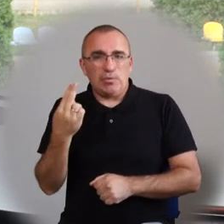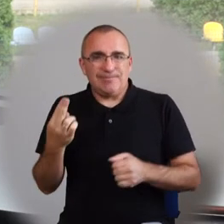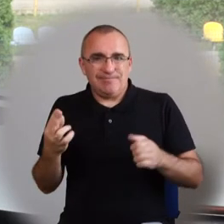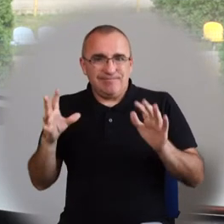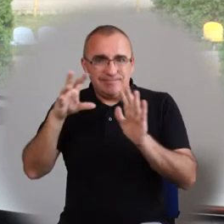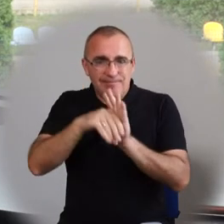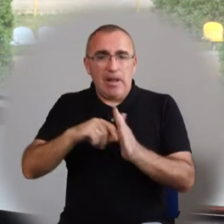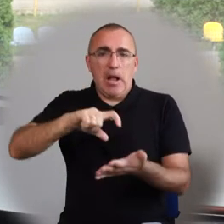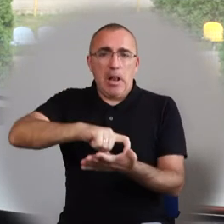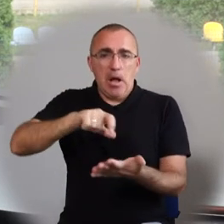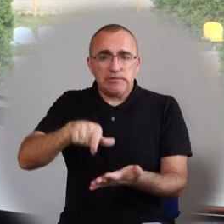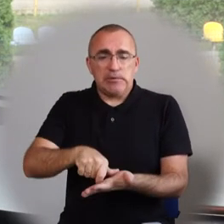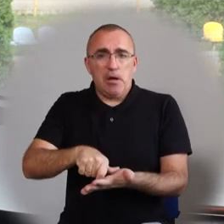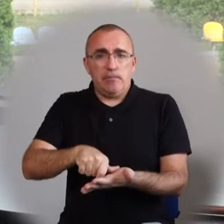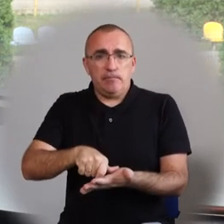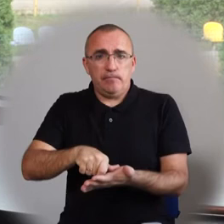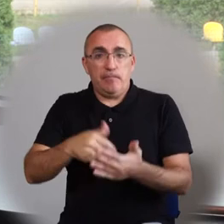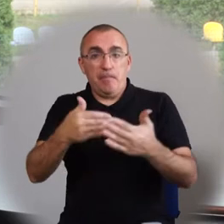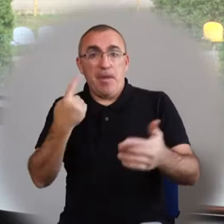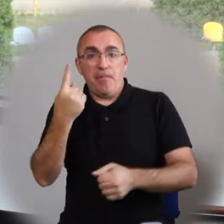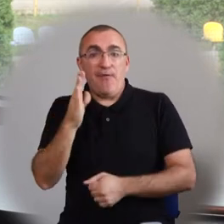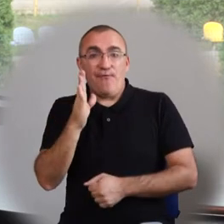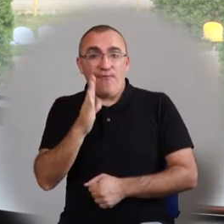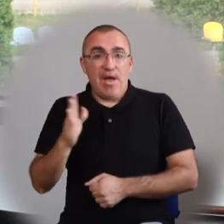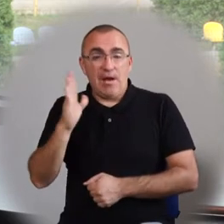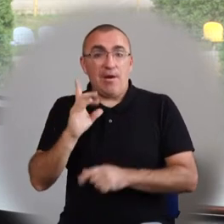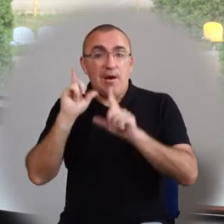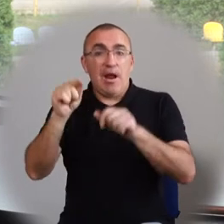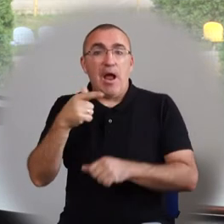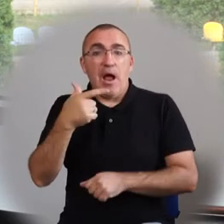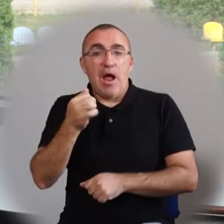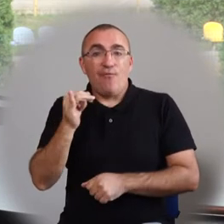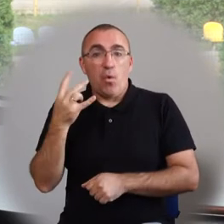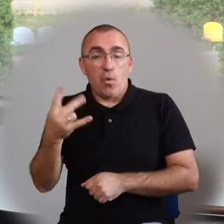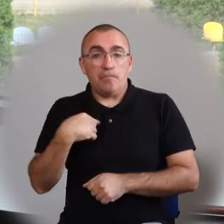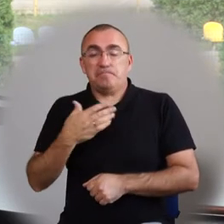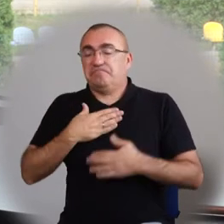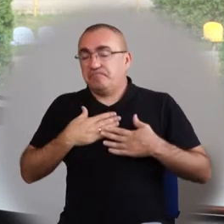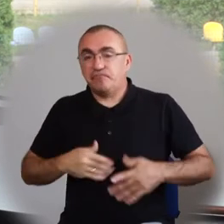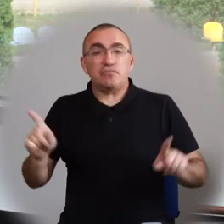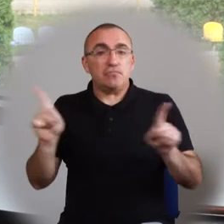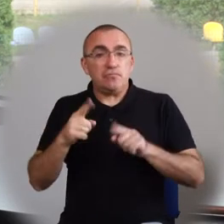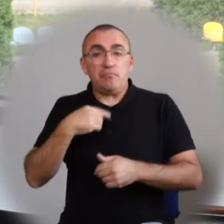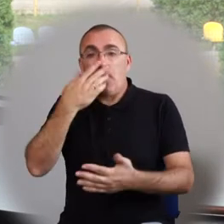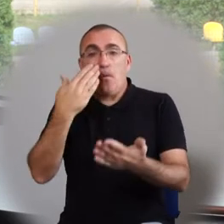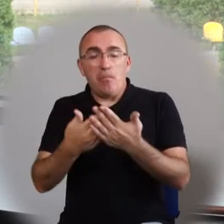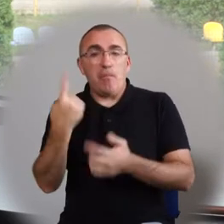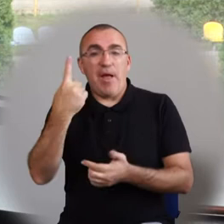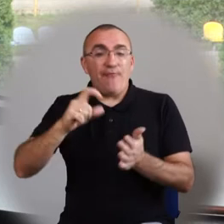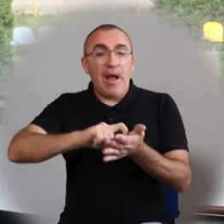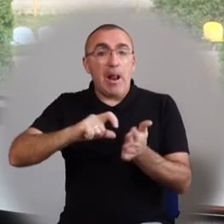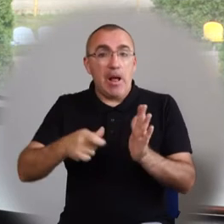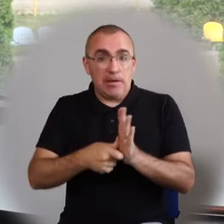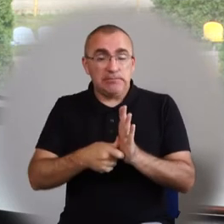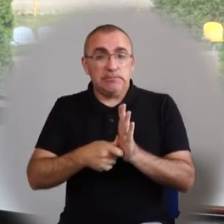в соціумі, в класах. І коли перед 1 вересня їздив Гайворон, мені приємно було про те, що мені